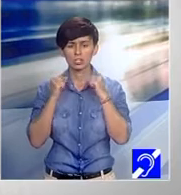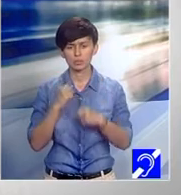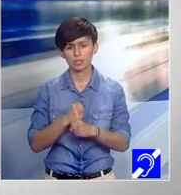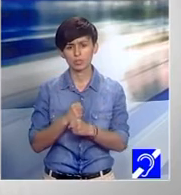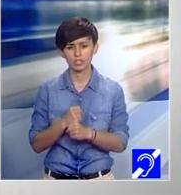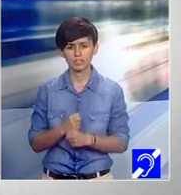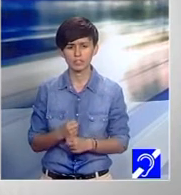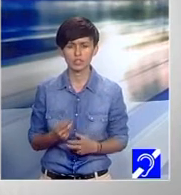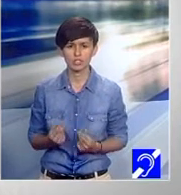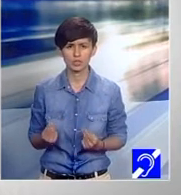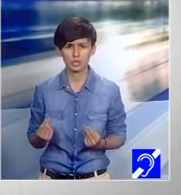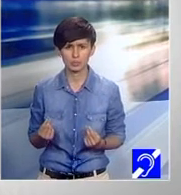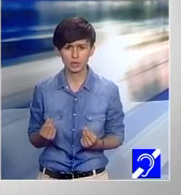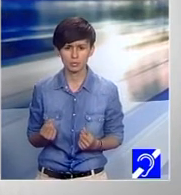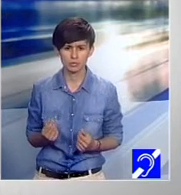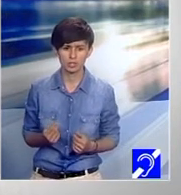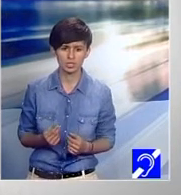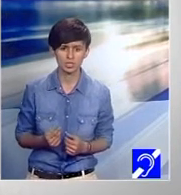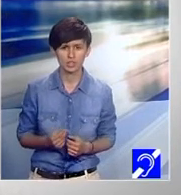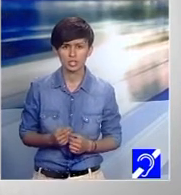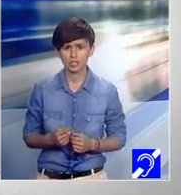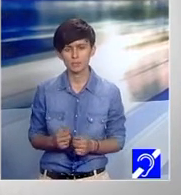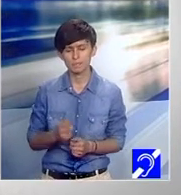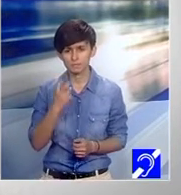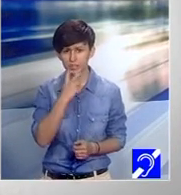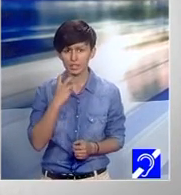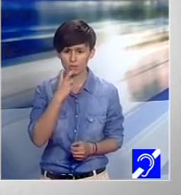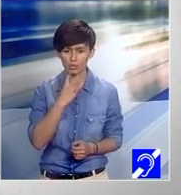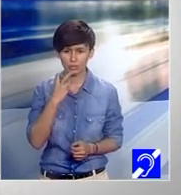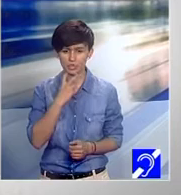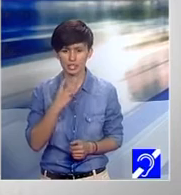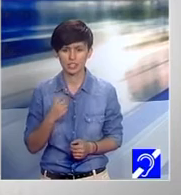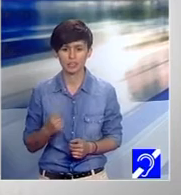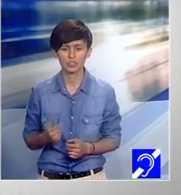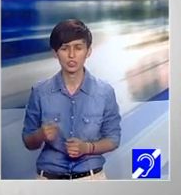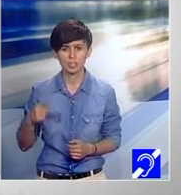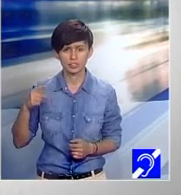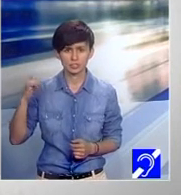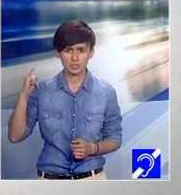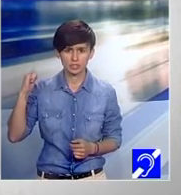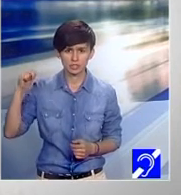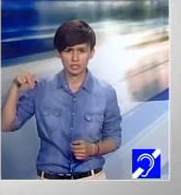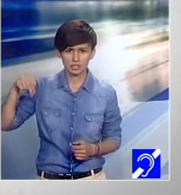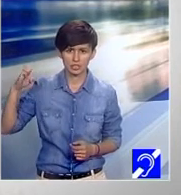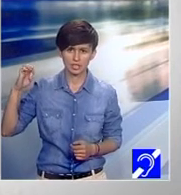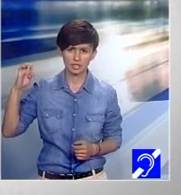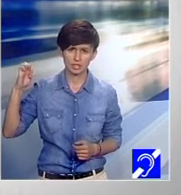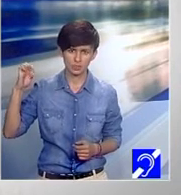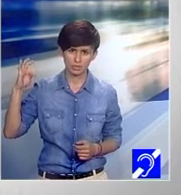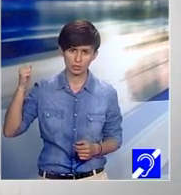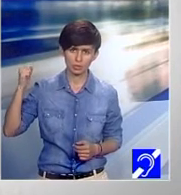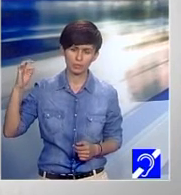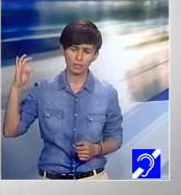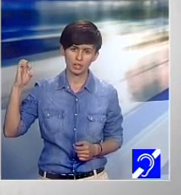vreme kinetoterapie, iar ședințele de logopedie îl vor însoți mulți ani. De ce spun asta? Pentru că